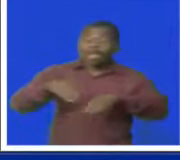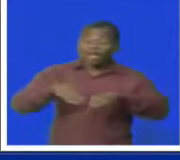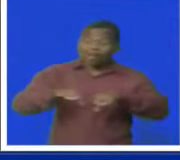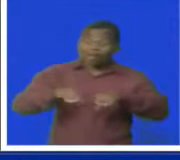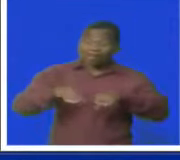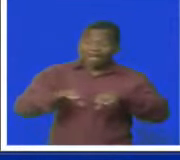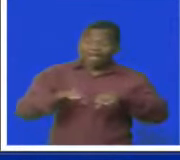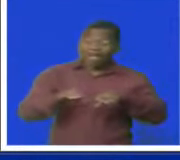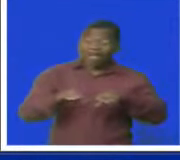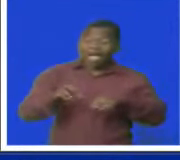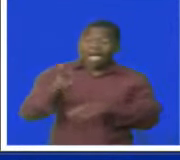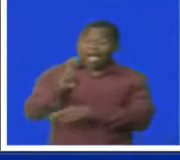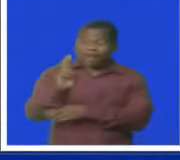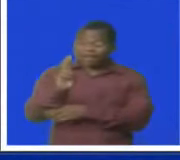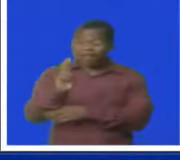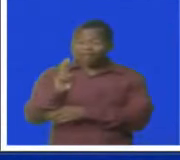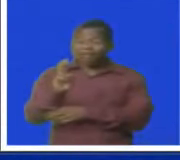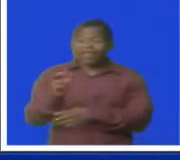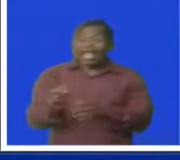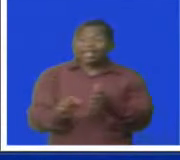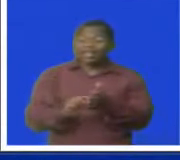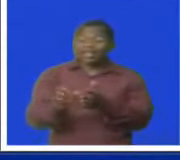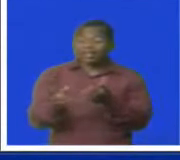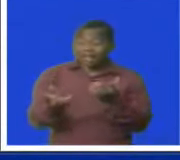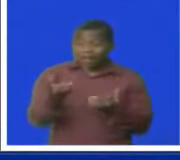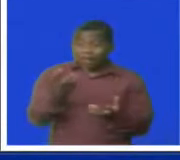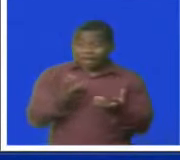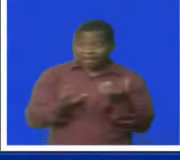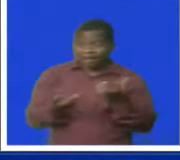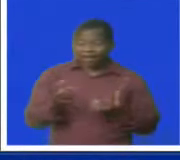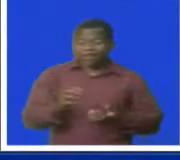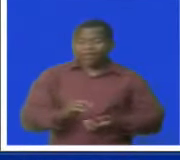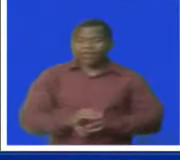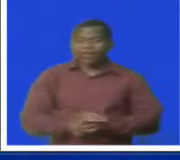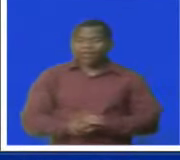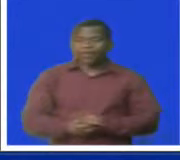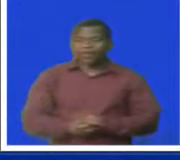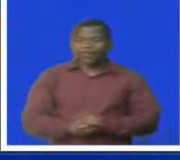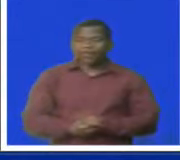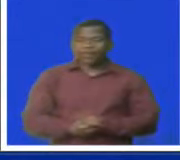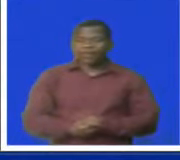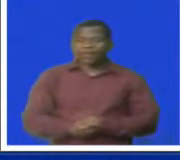lona eTindzabeni kubika Sifiso Nxumalo nginasimuva Shongwe kahlathi